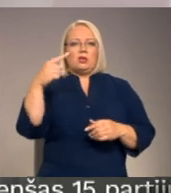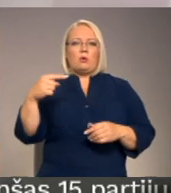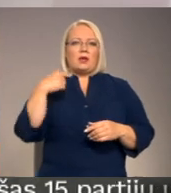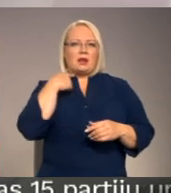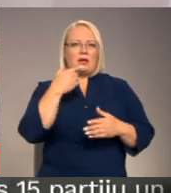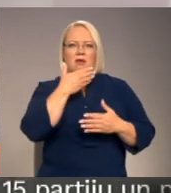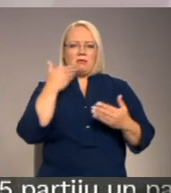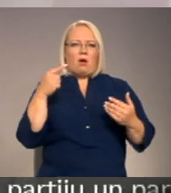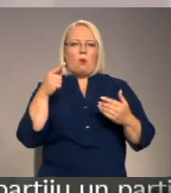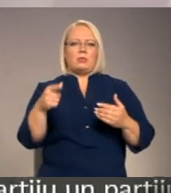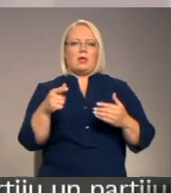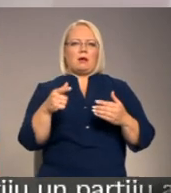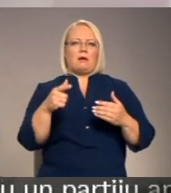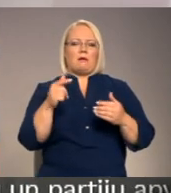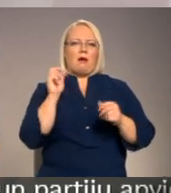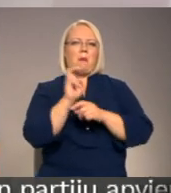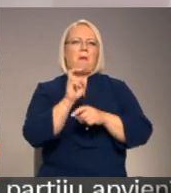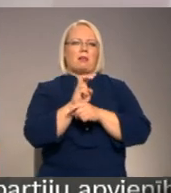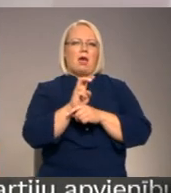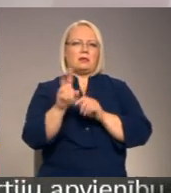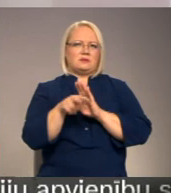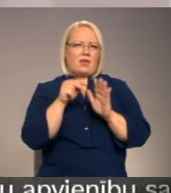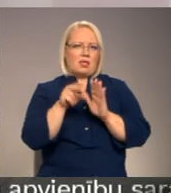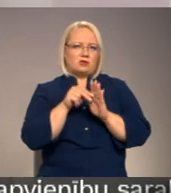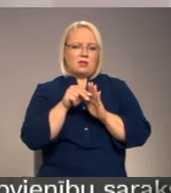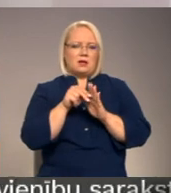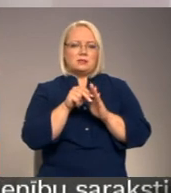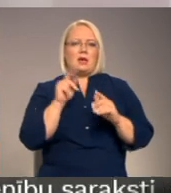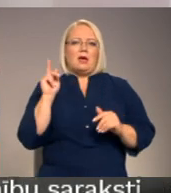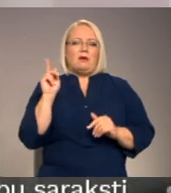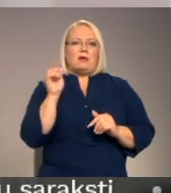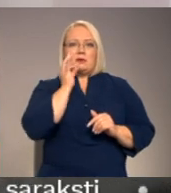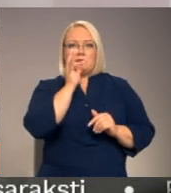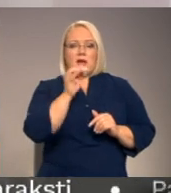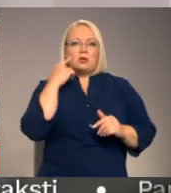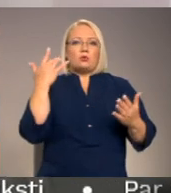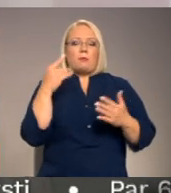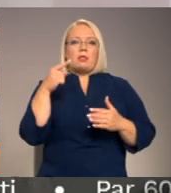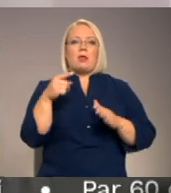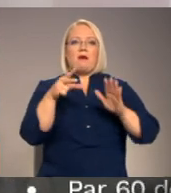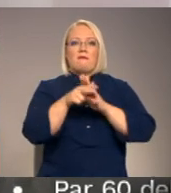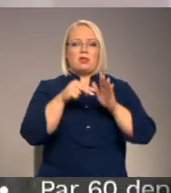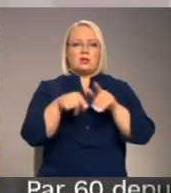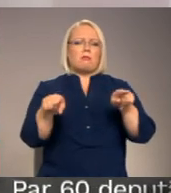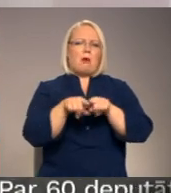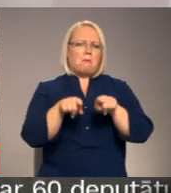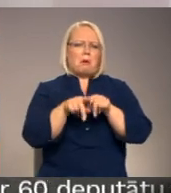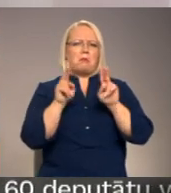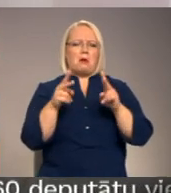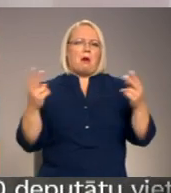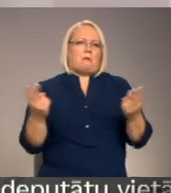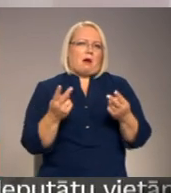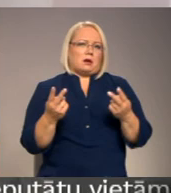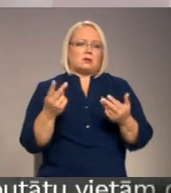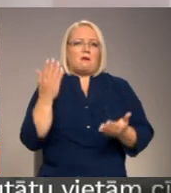plaši apmeklētas vēlēšanas. Kā ir pie jums? Es domāju, ka tā apmeklēšana ir tikpat laba kā parasti. Nu, varbūt